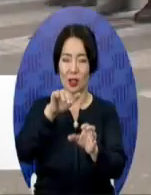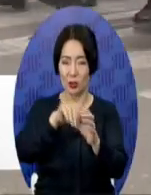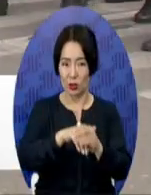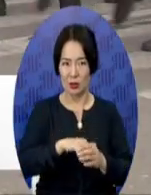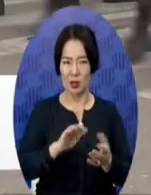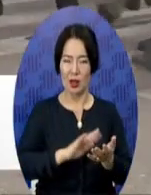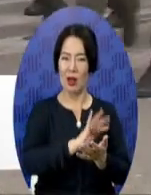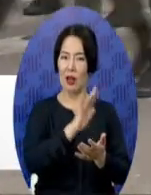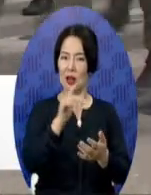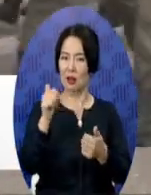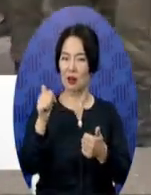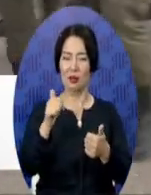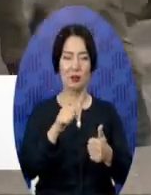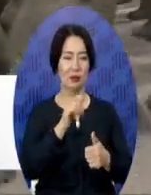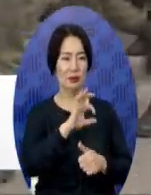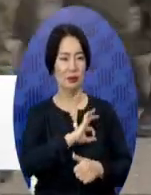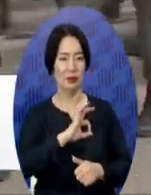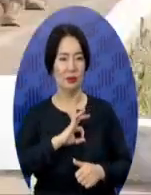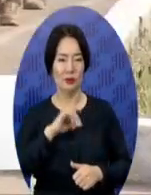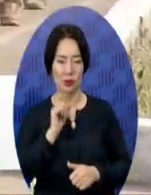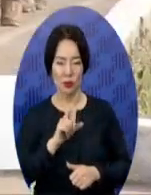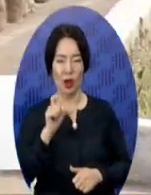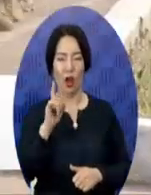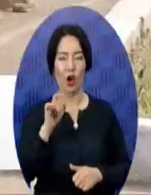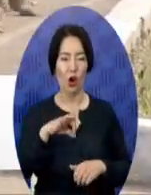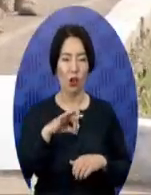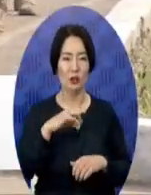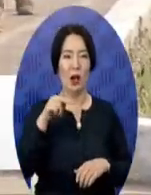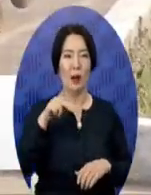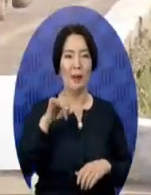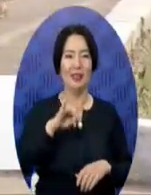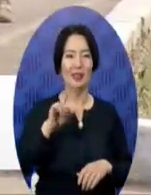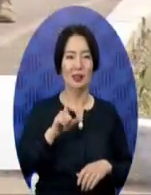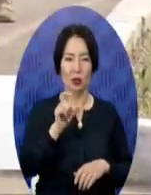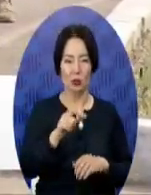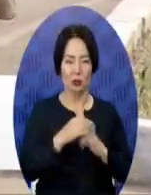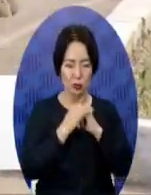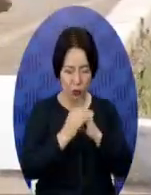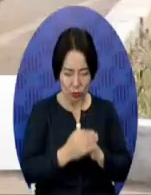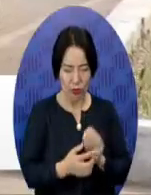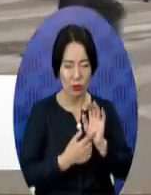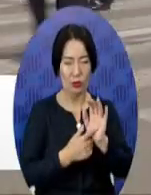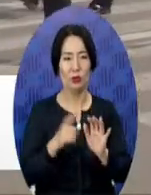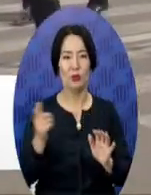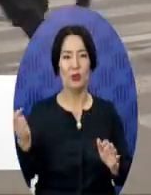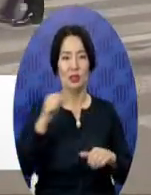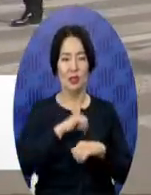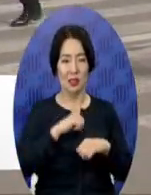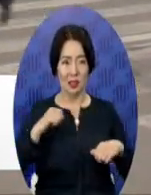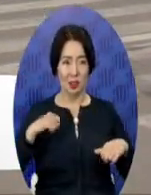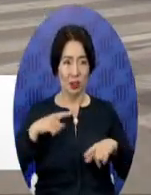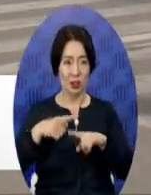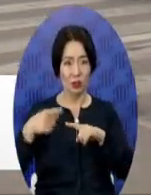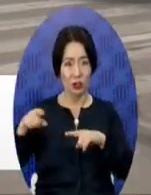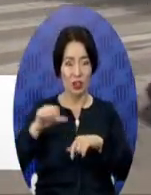гавья байгуулсан цэрэг дайчид, эх оронцод партизануудад хүндэтгэл үзүүлж нутгийн иргэд жагсаалд оролцлоо.